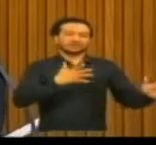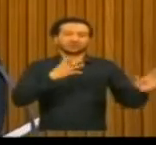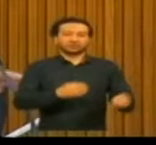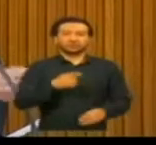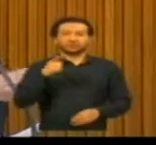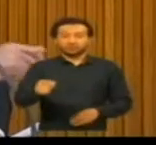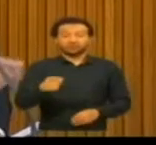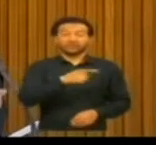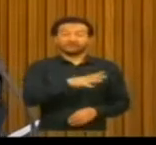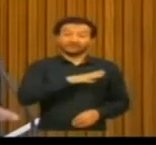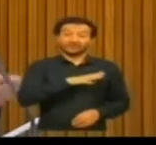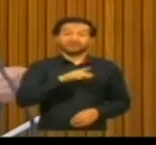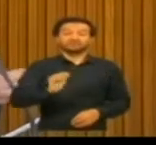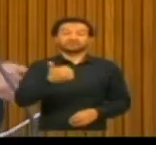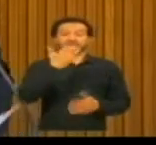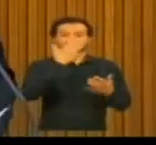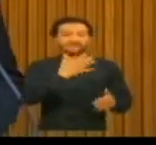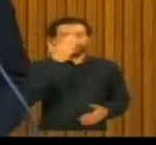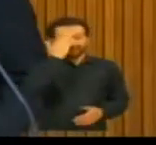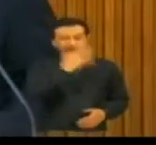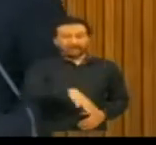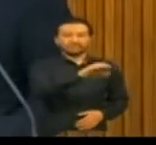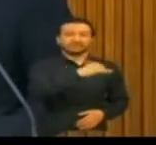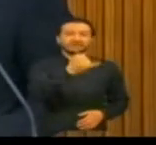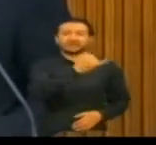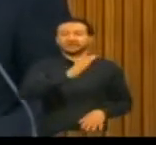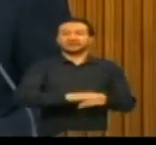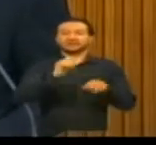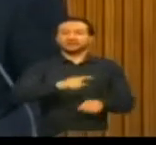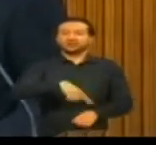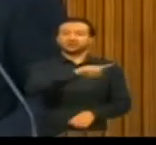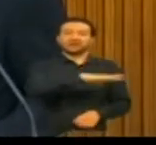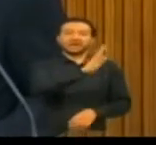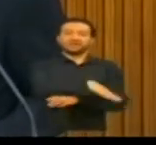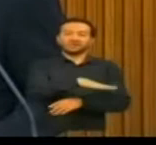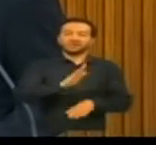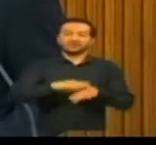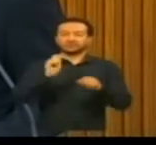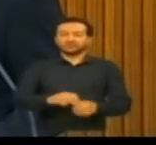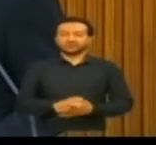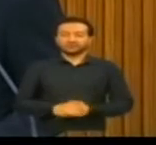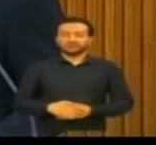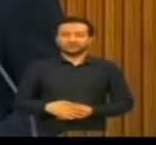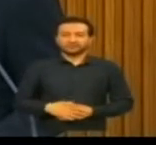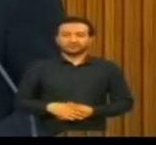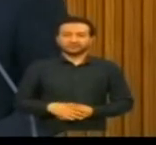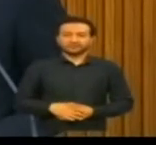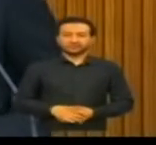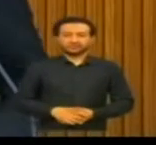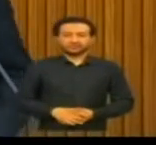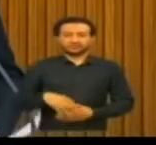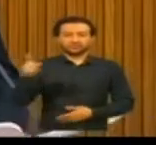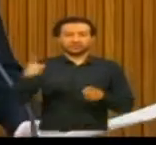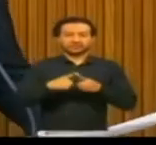Ona da varlık kuyruğu dersin. O fakirlerle dalga geçersin. Onları aşağılıyorsun bir anlamda. E bunun